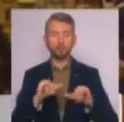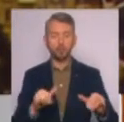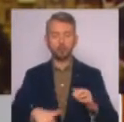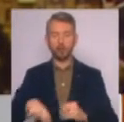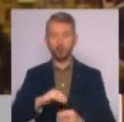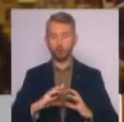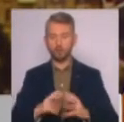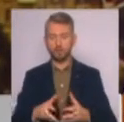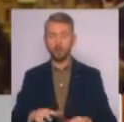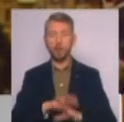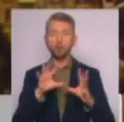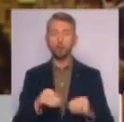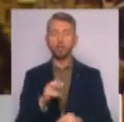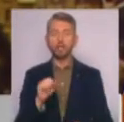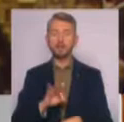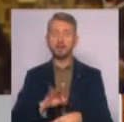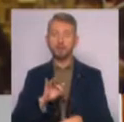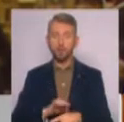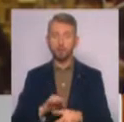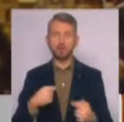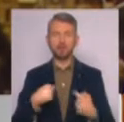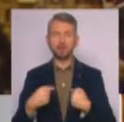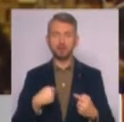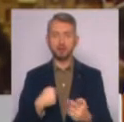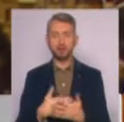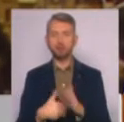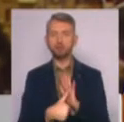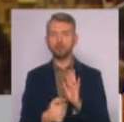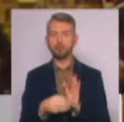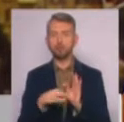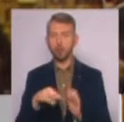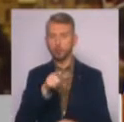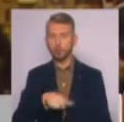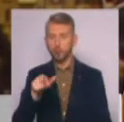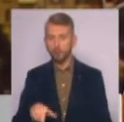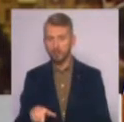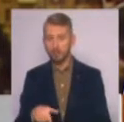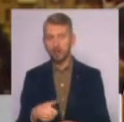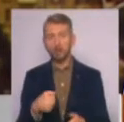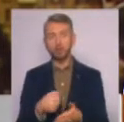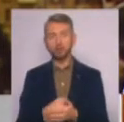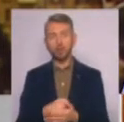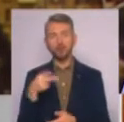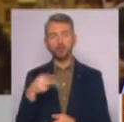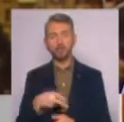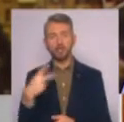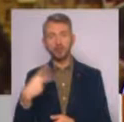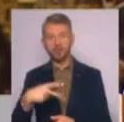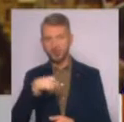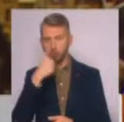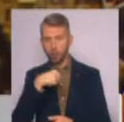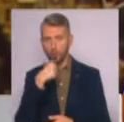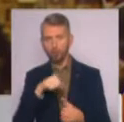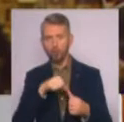світі. Усього на захворювання страждає близько 600 мільйонів чоловік. До 2020 року